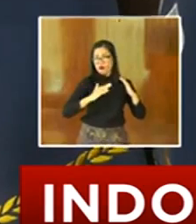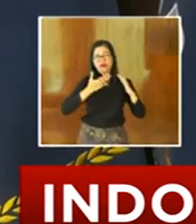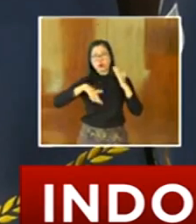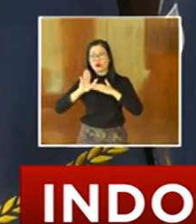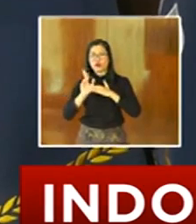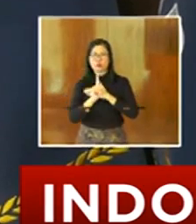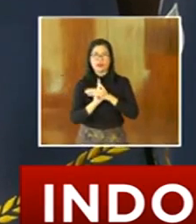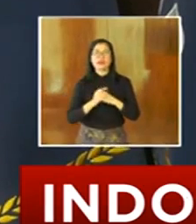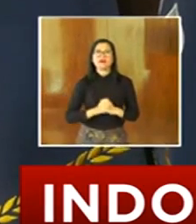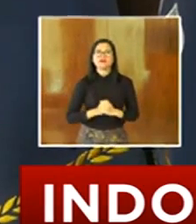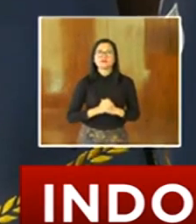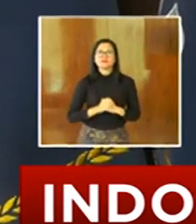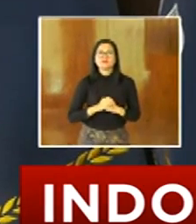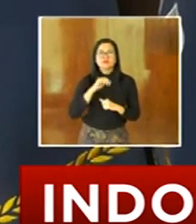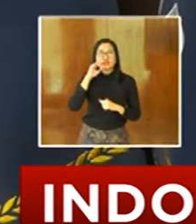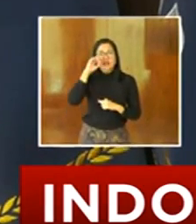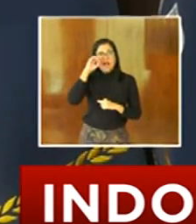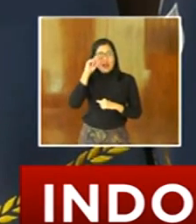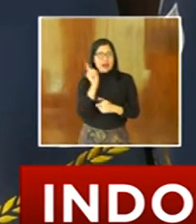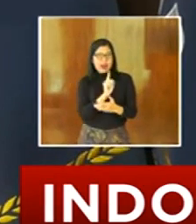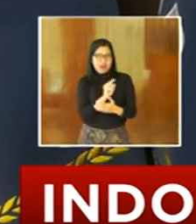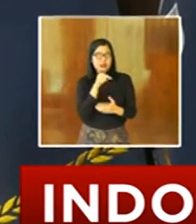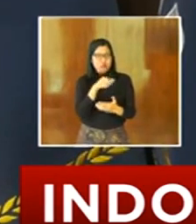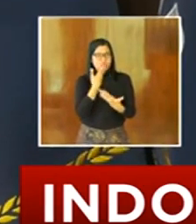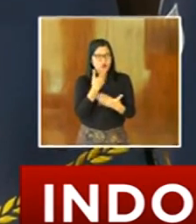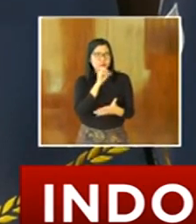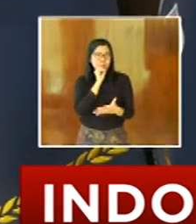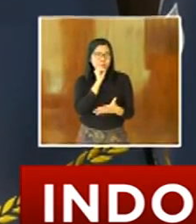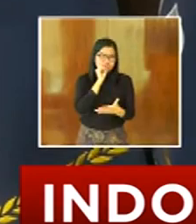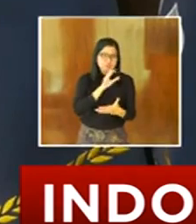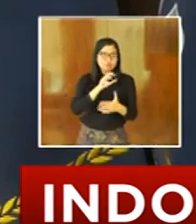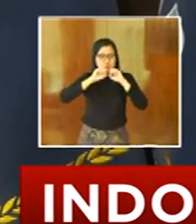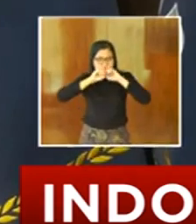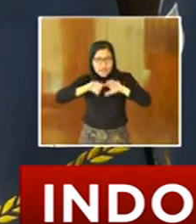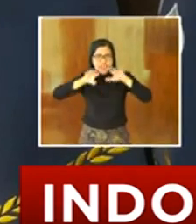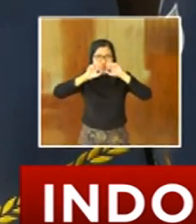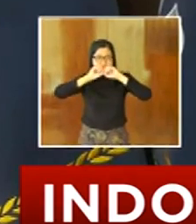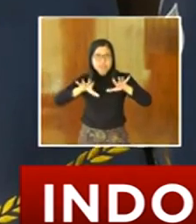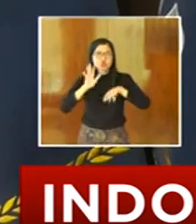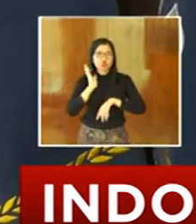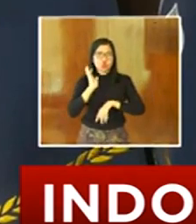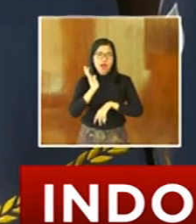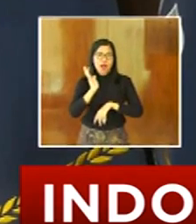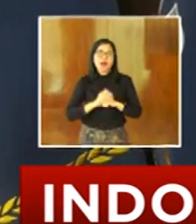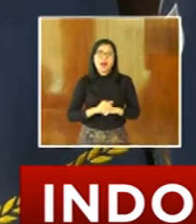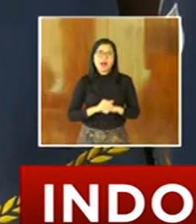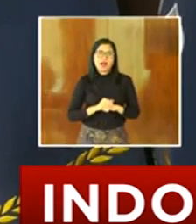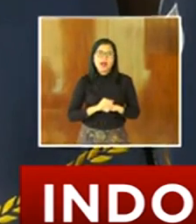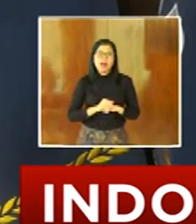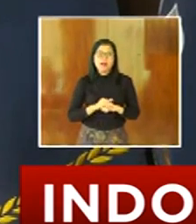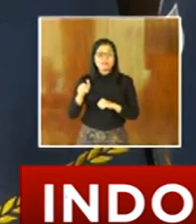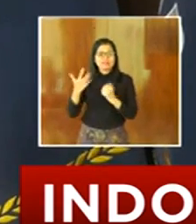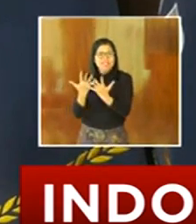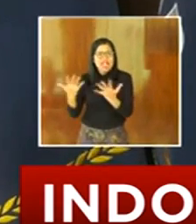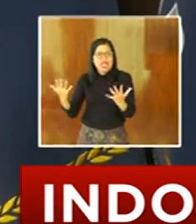karantina rumah sudah kita berikan sudah kita sosialisasikan juga kepada masyarakat sehingga mereka